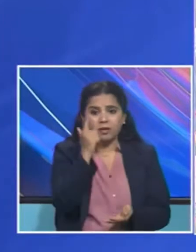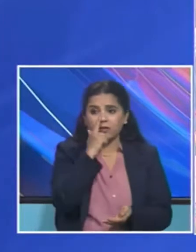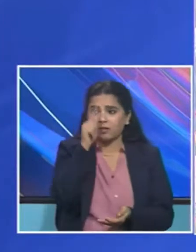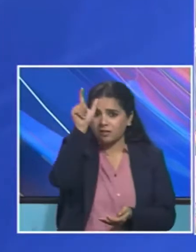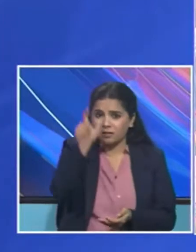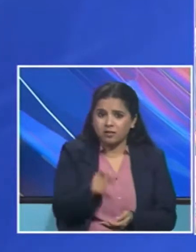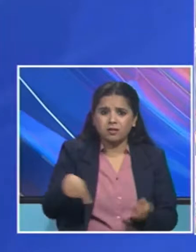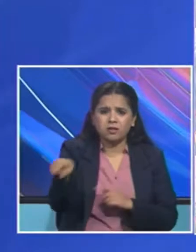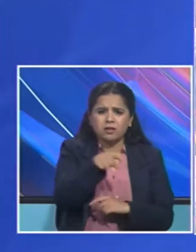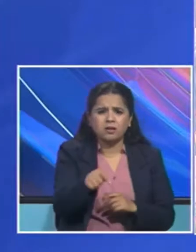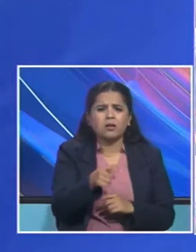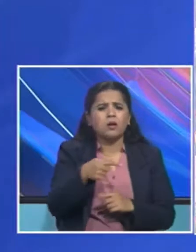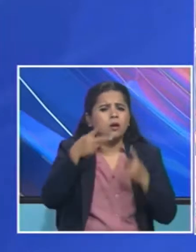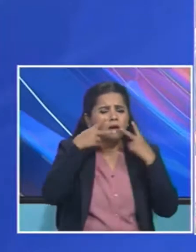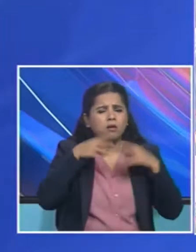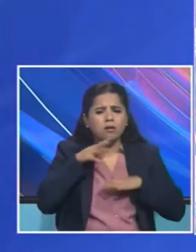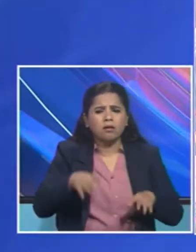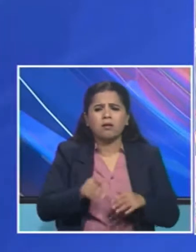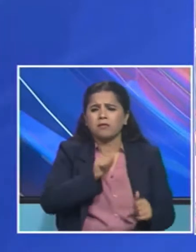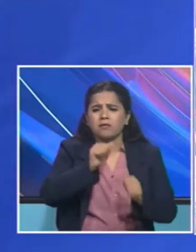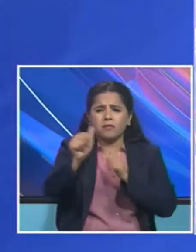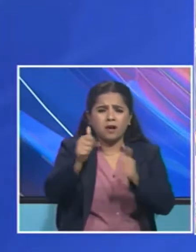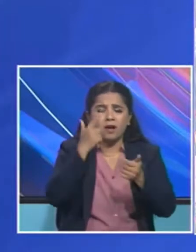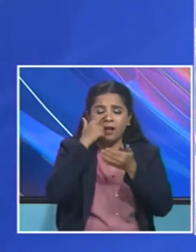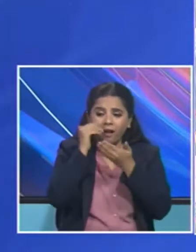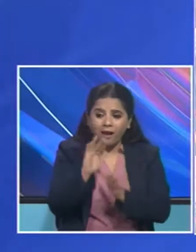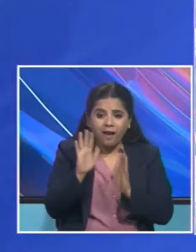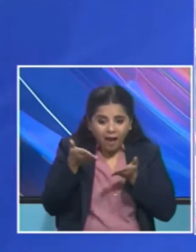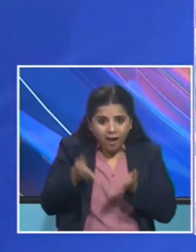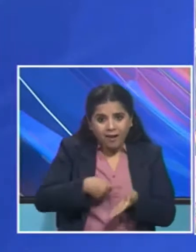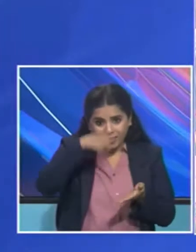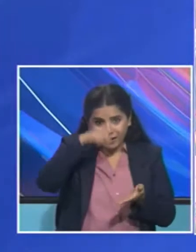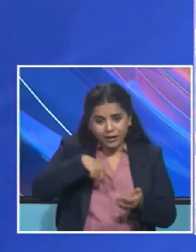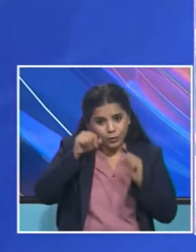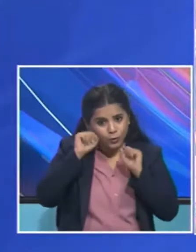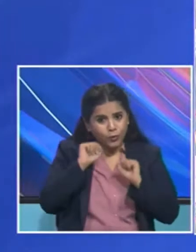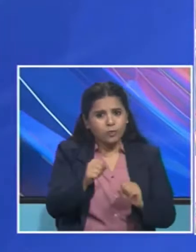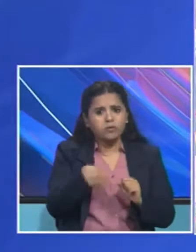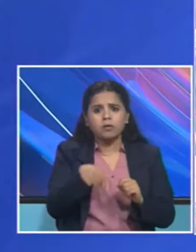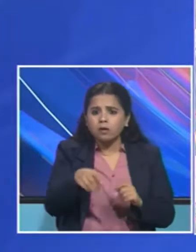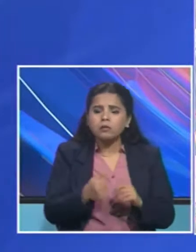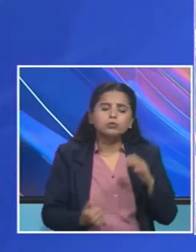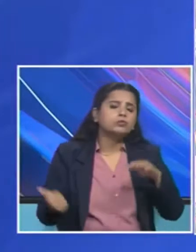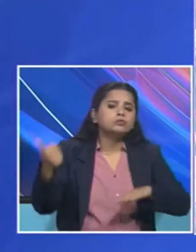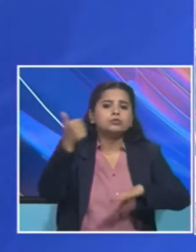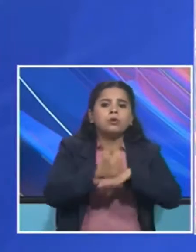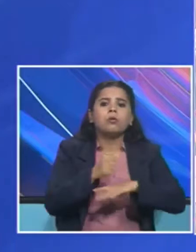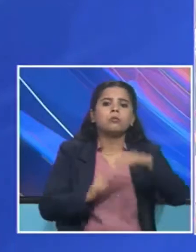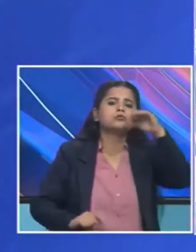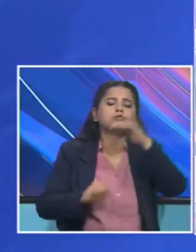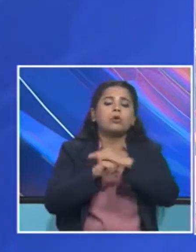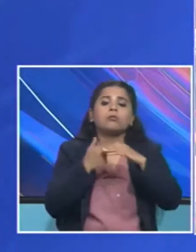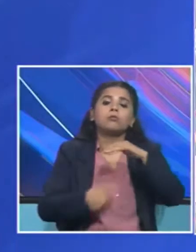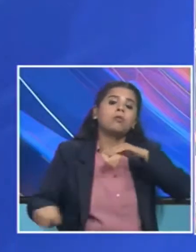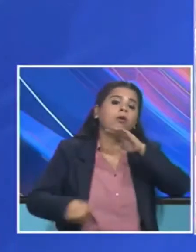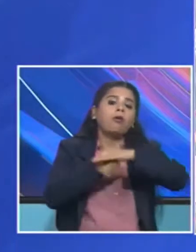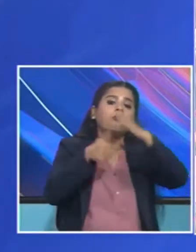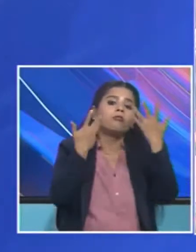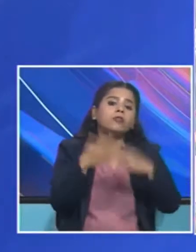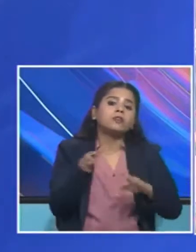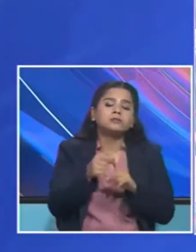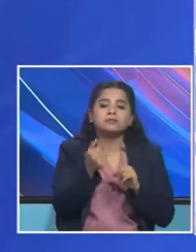दूर सुदूर आदिवासी क्षेत्र में पैदा हुई बेटी भारत के सर्वोच्च संवैधानिक पद तक पहुंच सकती है।